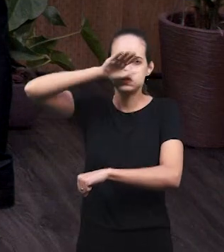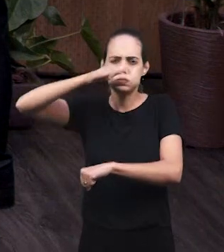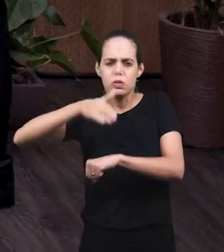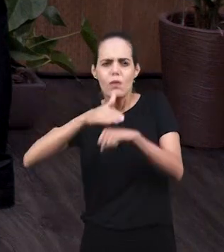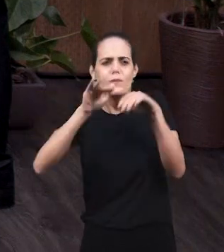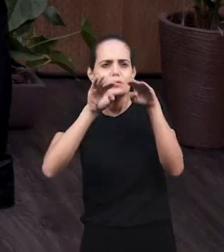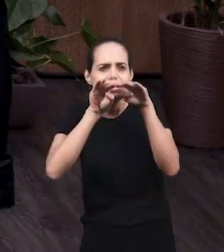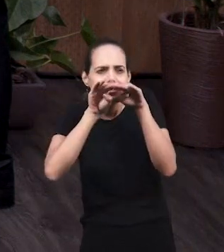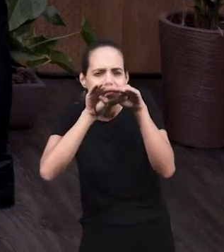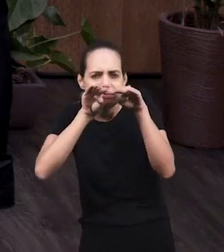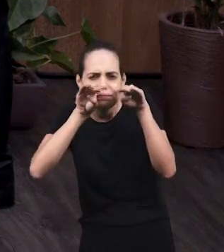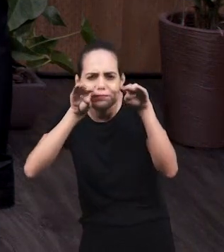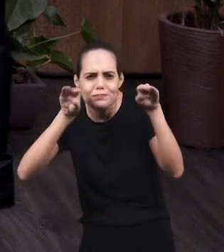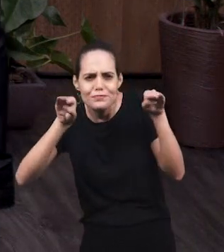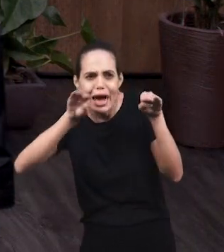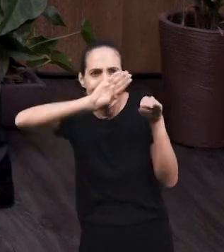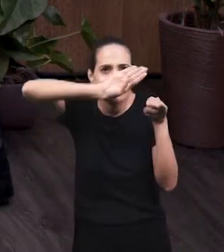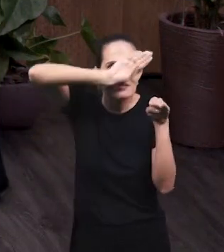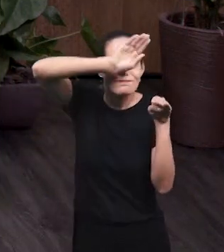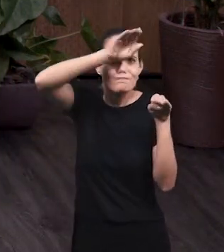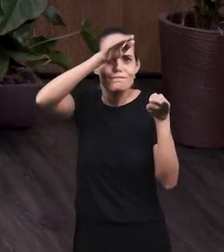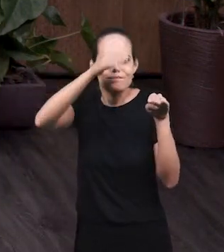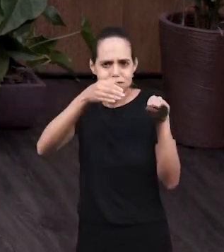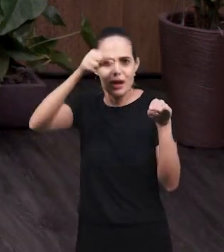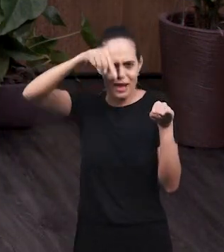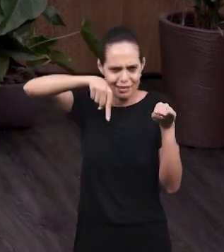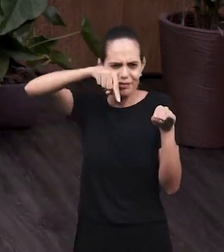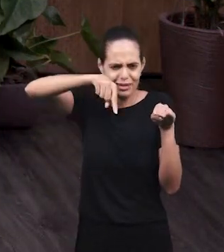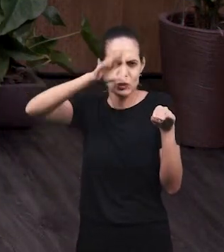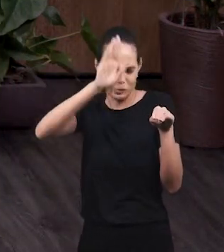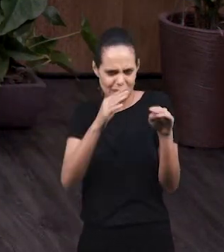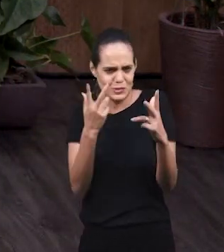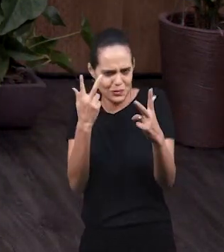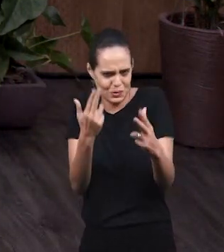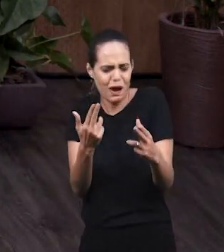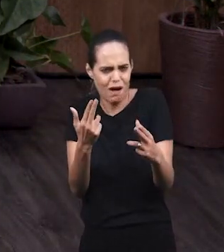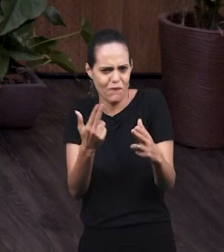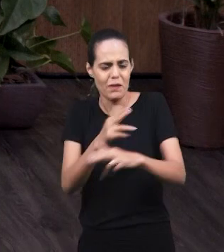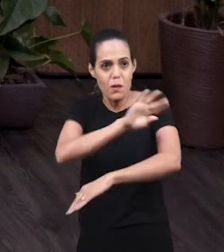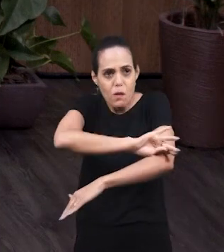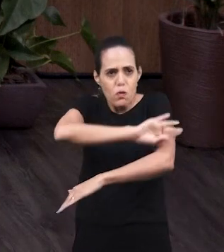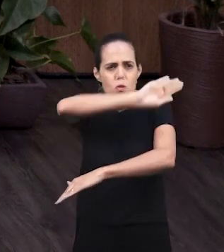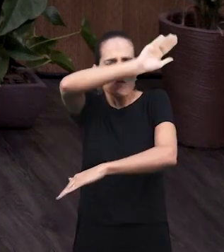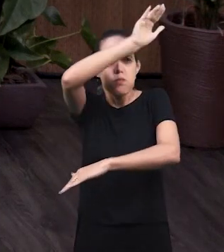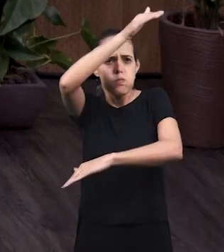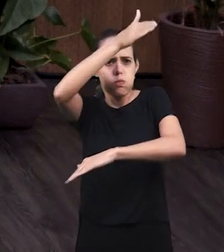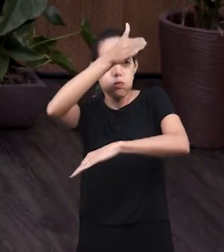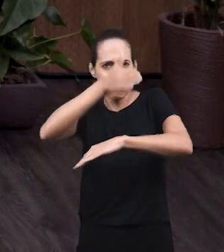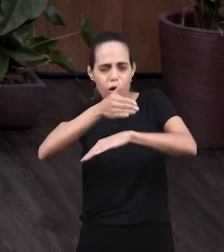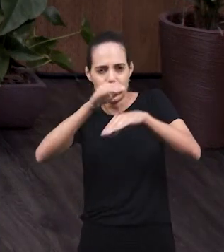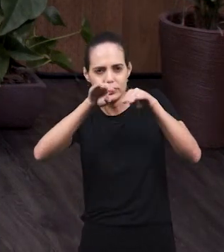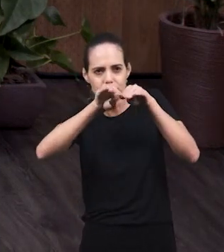quel relief, c'est un mont. Ce n'est pas comme au Brésil que les montagnes sont hautes, n'est-ce pas? Oui.